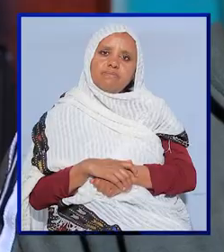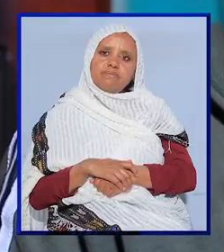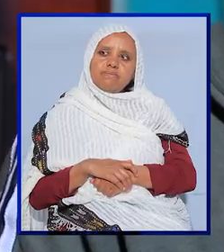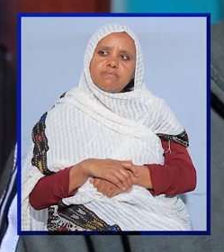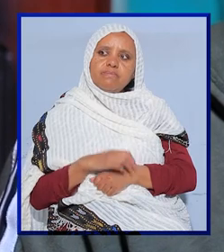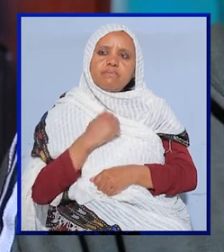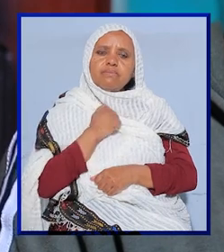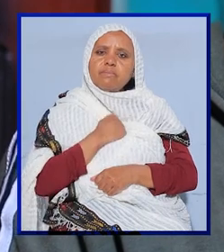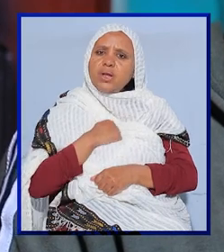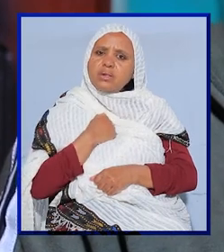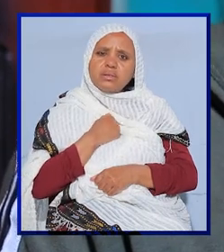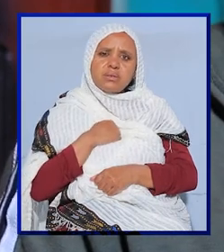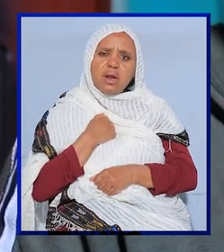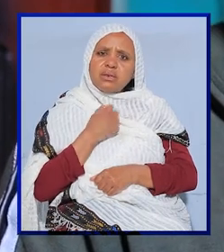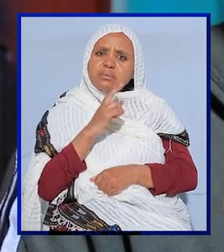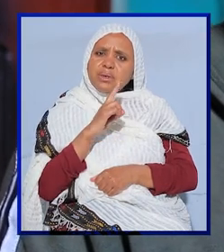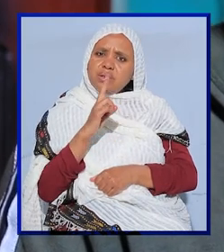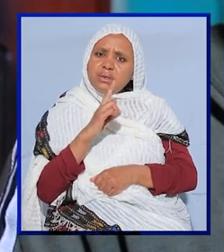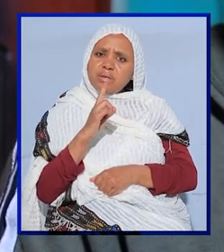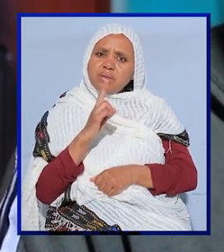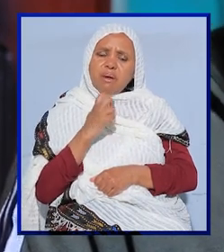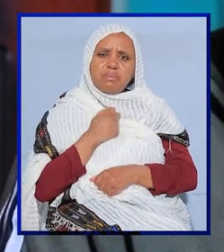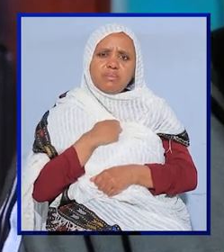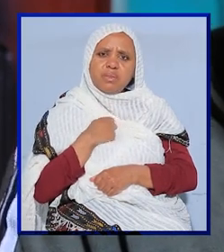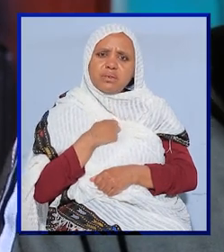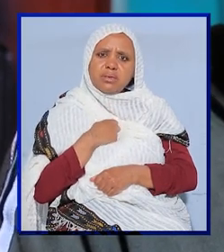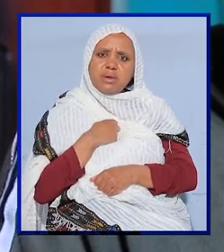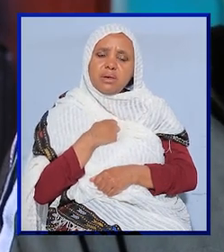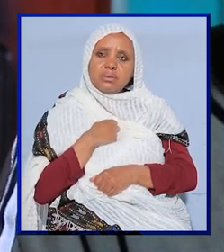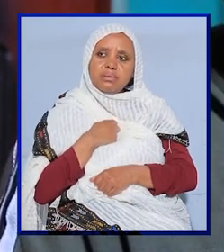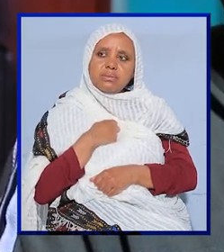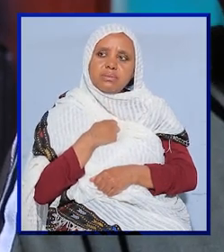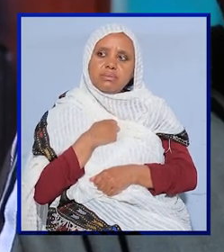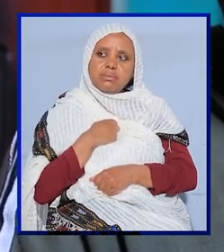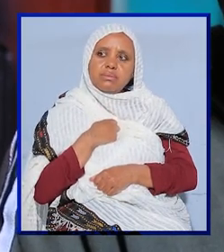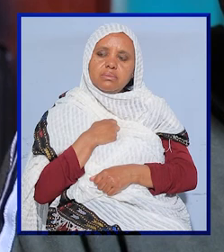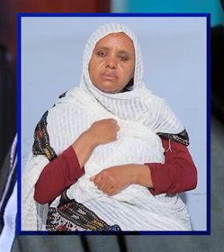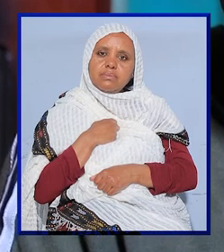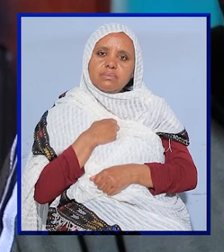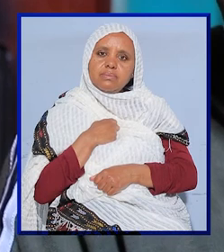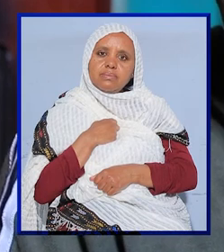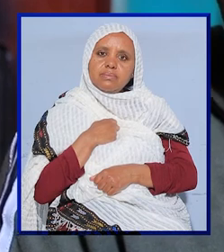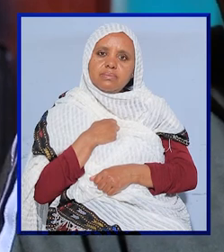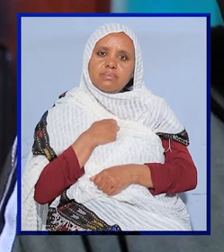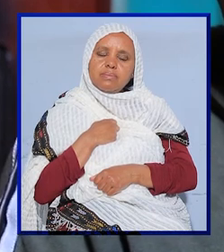ሲያስልህ ታሳዝናለች፣ በጣም በጣም ታሳዝነኛለች። ለምን አታሳስንም?